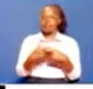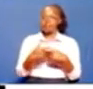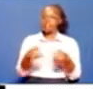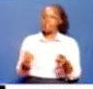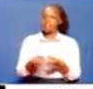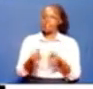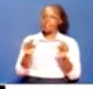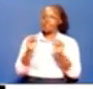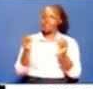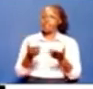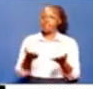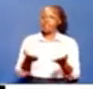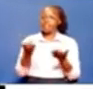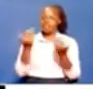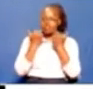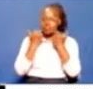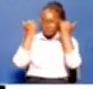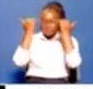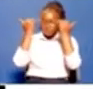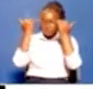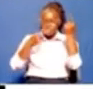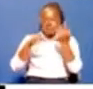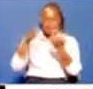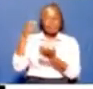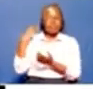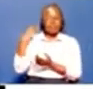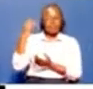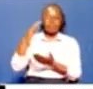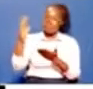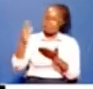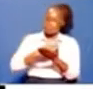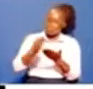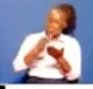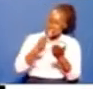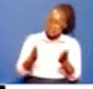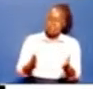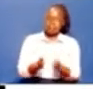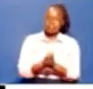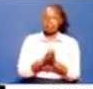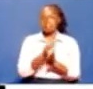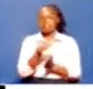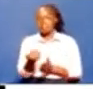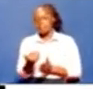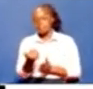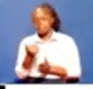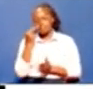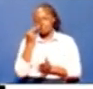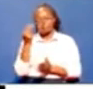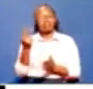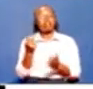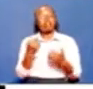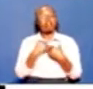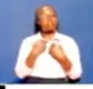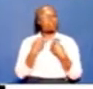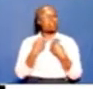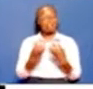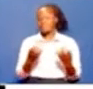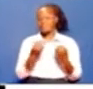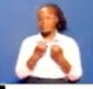ambacho ni cha Depression Warriors, kuna waibaji, kuna wengine wako na maono mengi sana